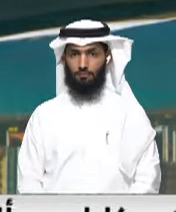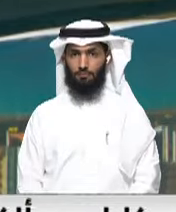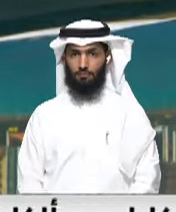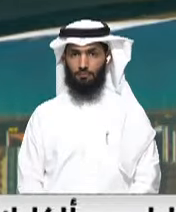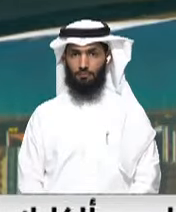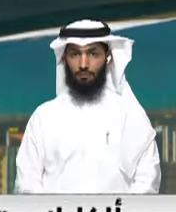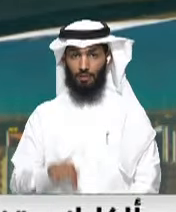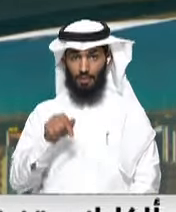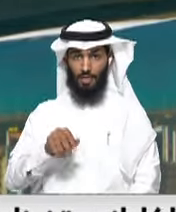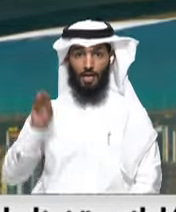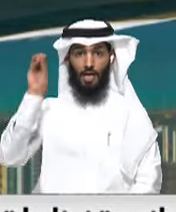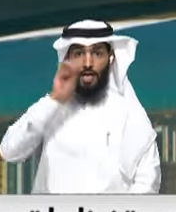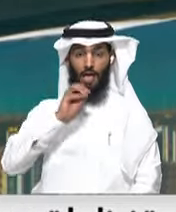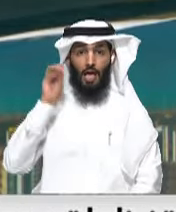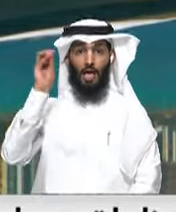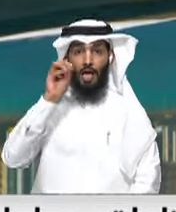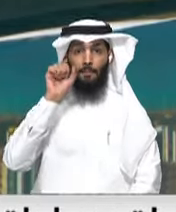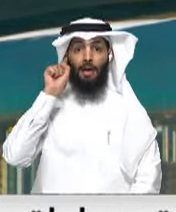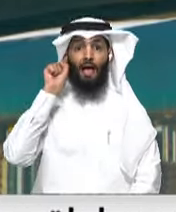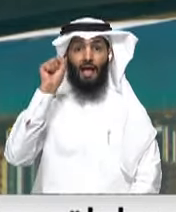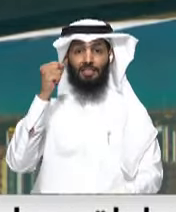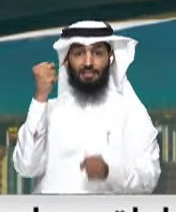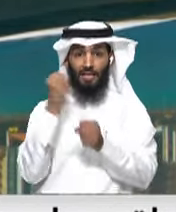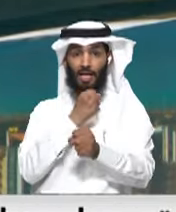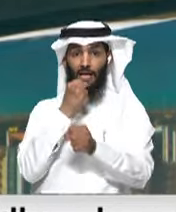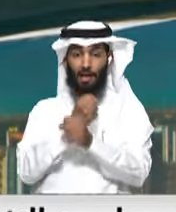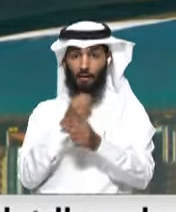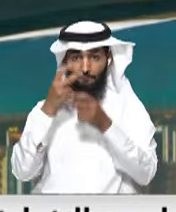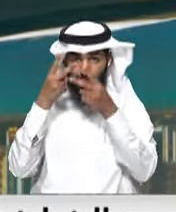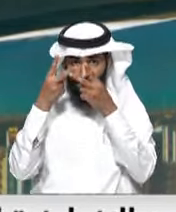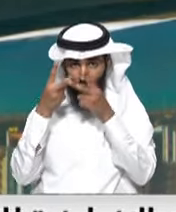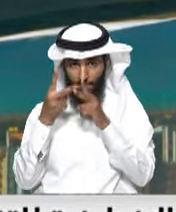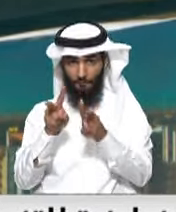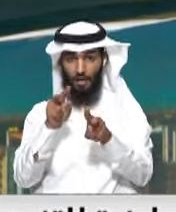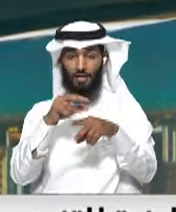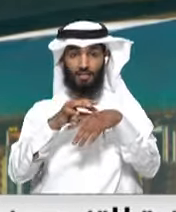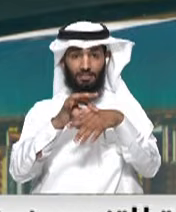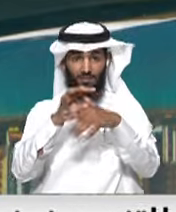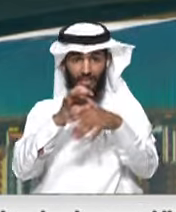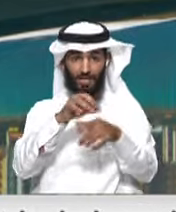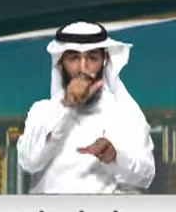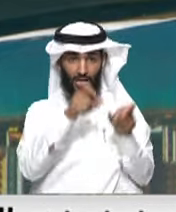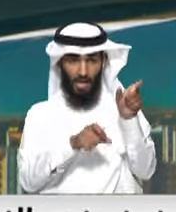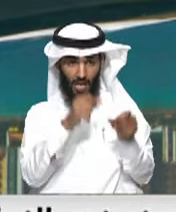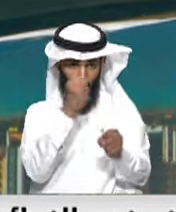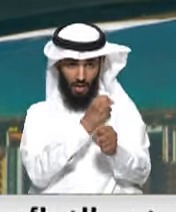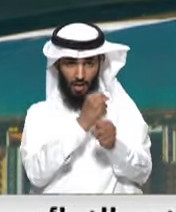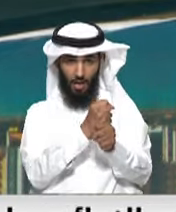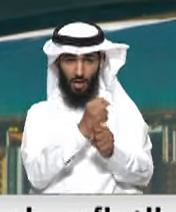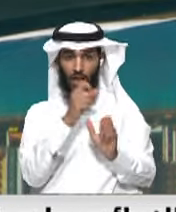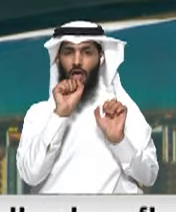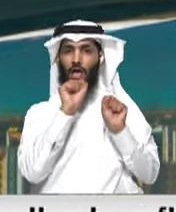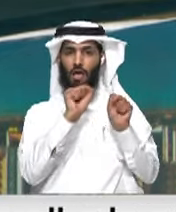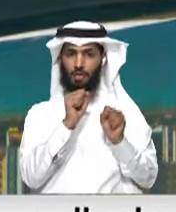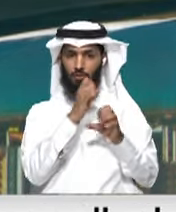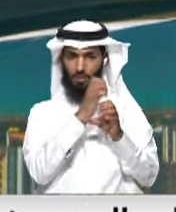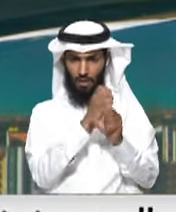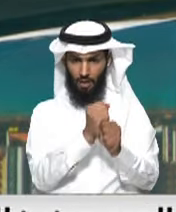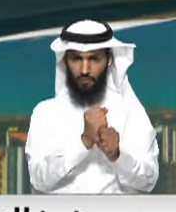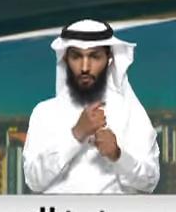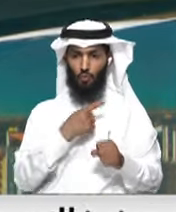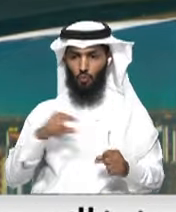أطلقت الهيئة العامة للقوى العاملة المشروع الوطني لحماية حقوق العمال في الكويت بعنوان معاً